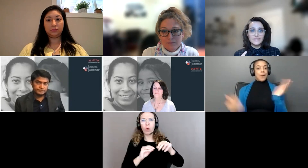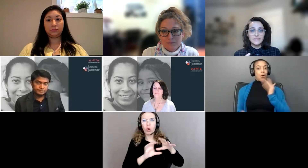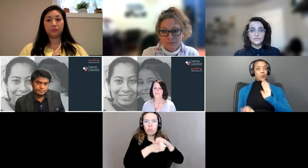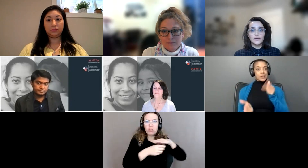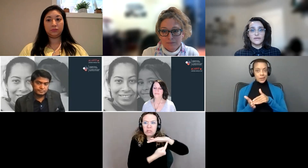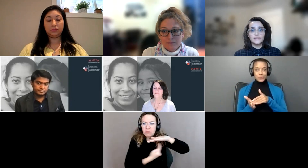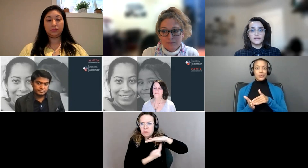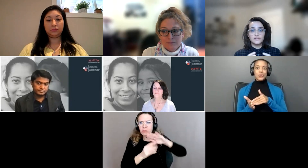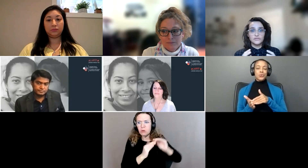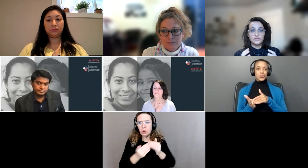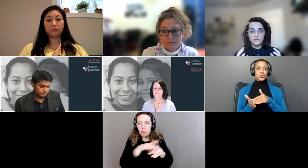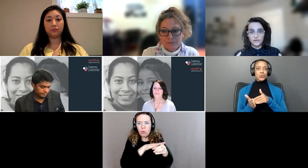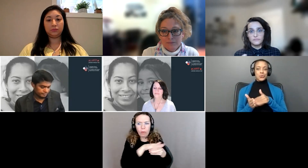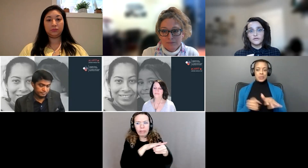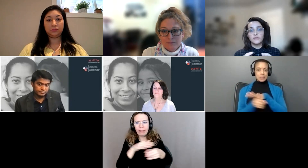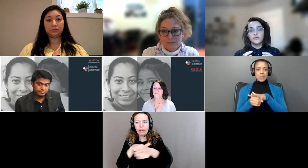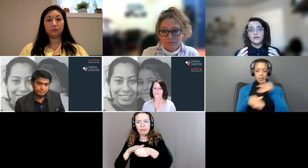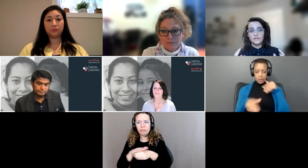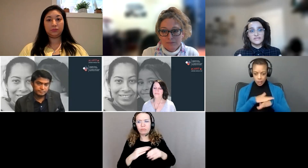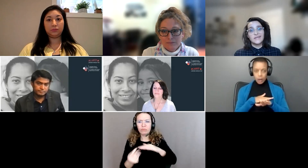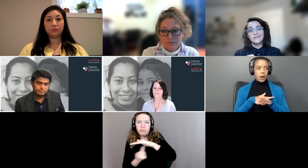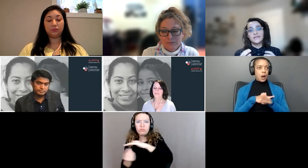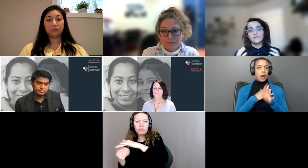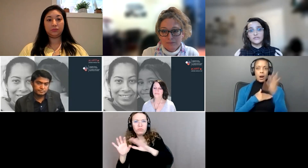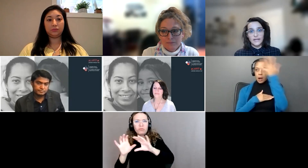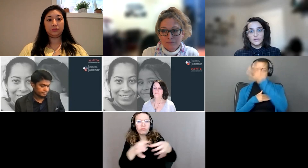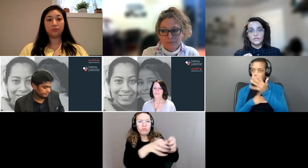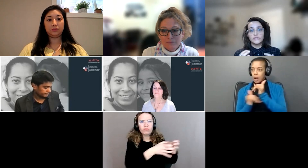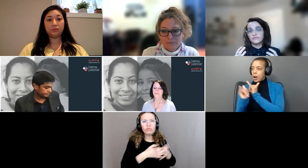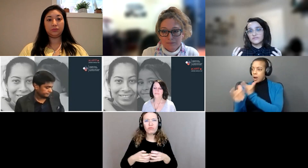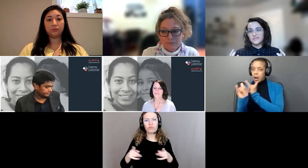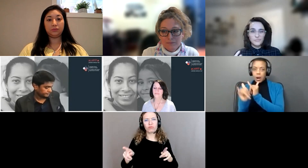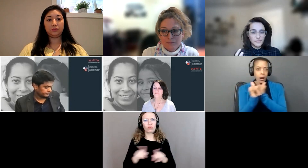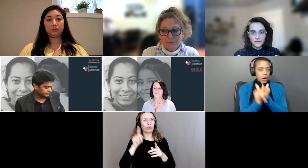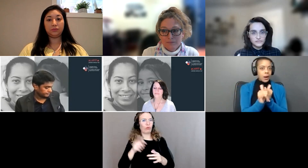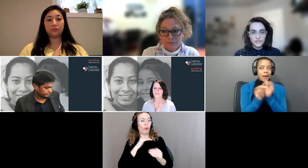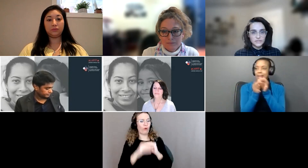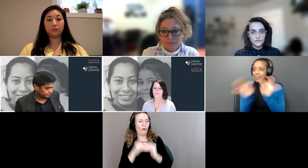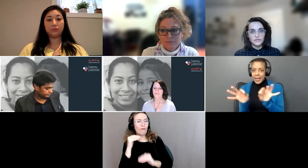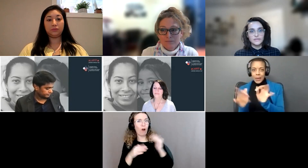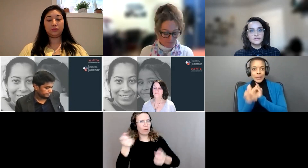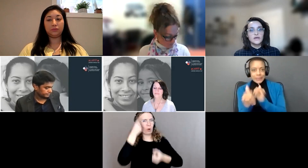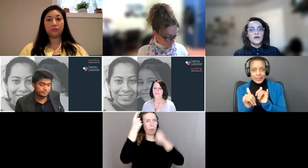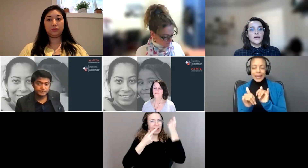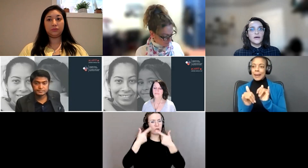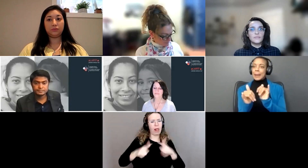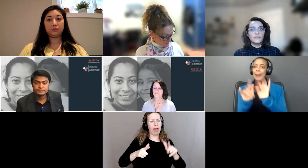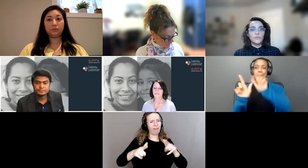Donc, avoir ces espaces où il y a un certain niveau de confort et de compréhension d'une langue partagée, c'est